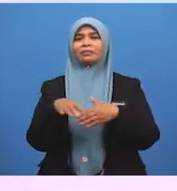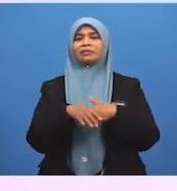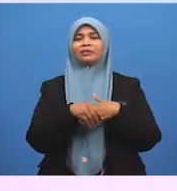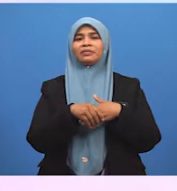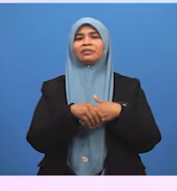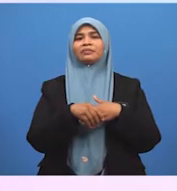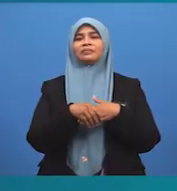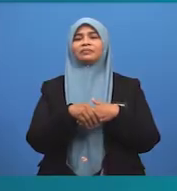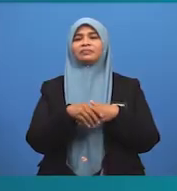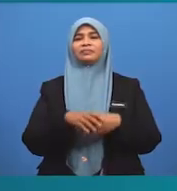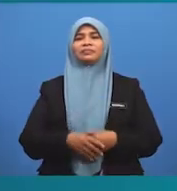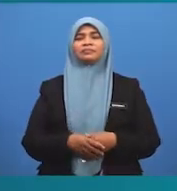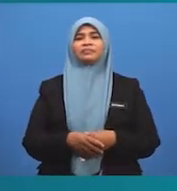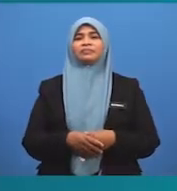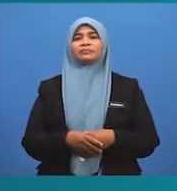perkahwinan.